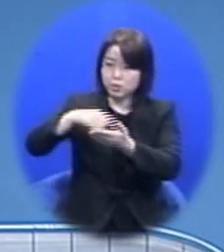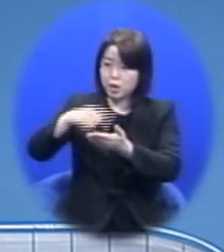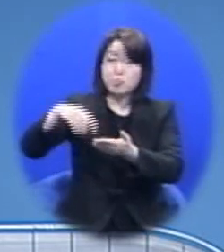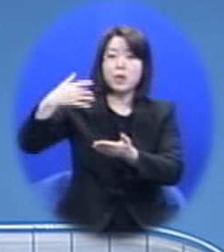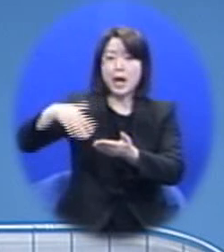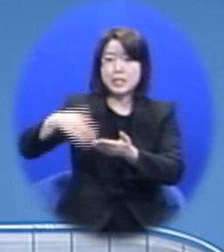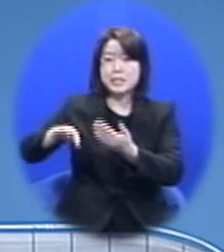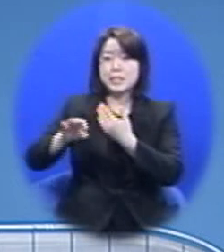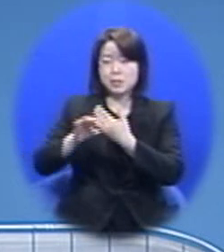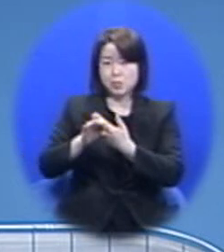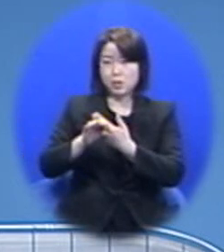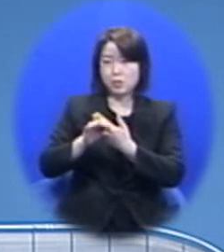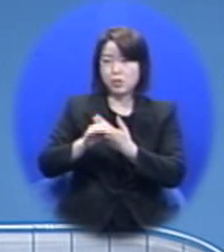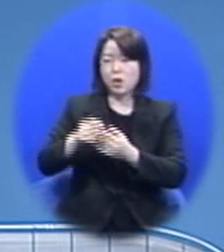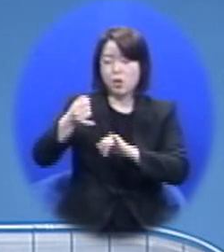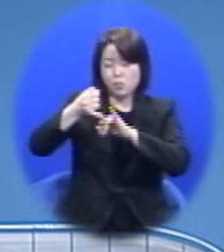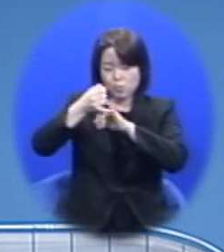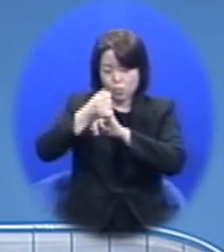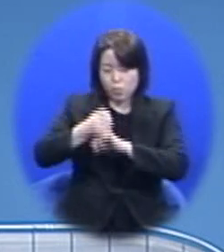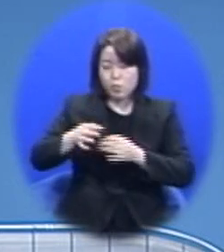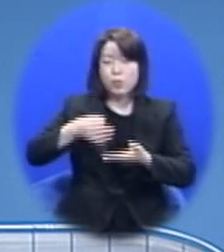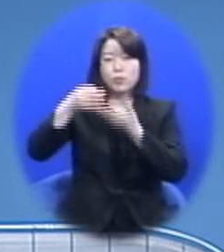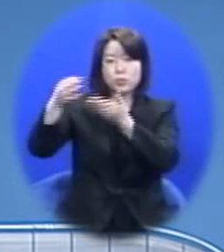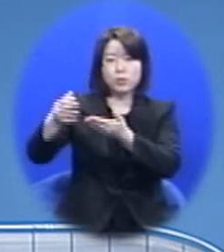갚겠으면 다시 전화로 약속이라도 드리고.